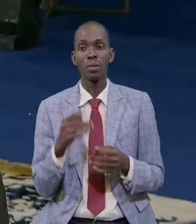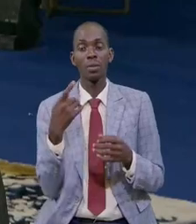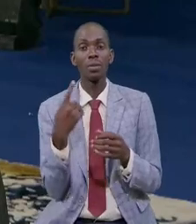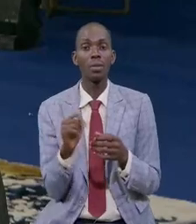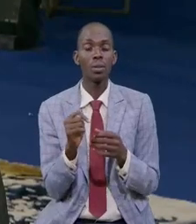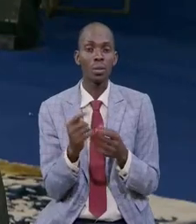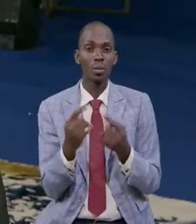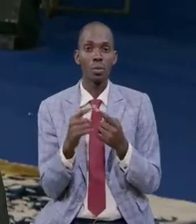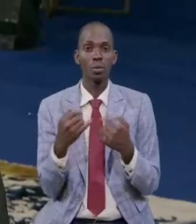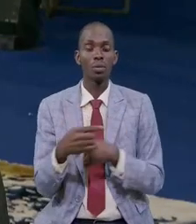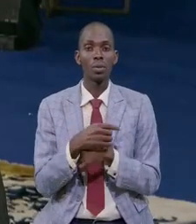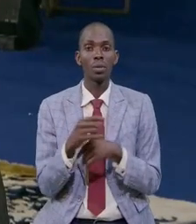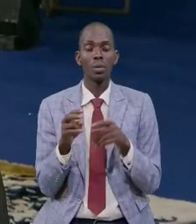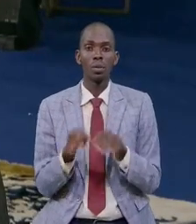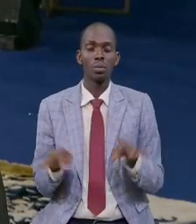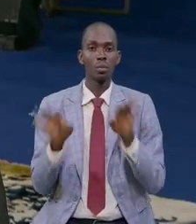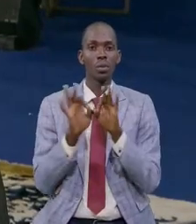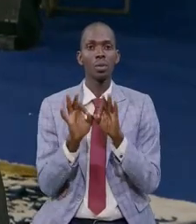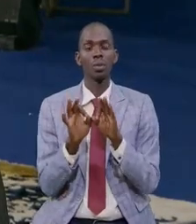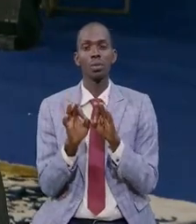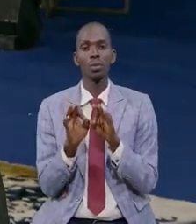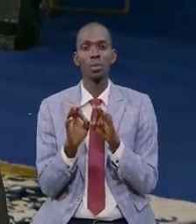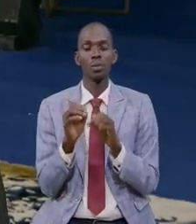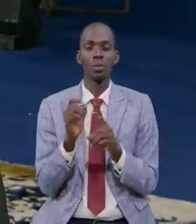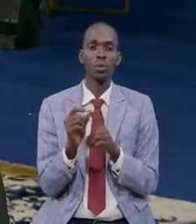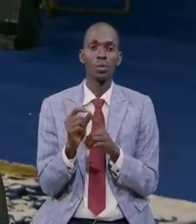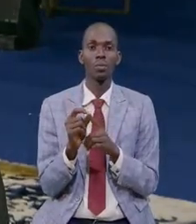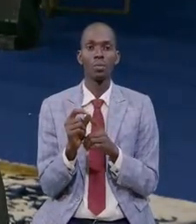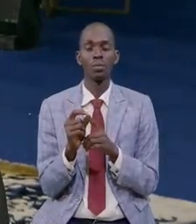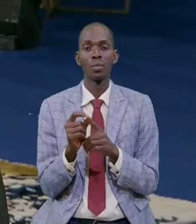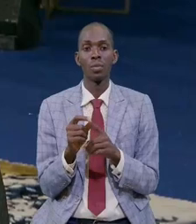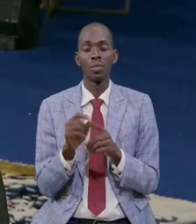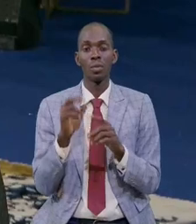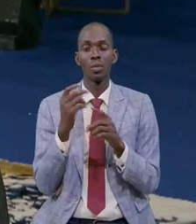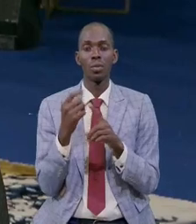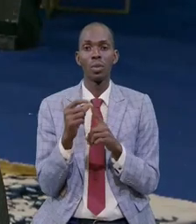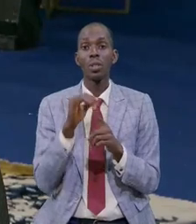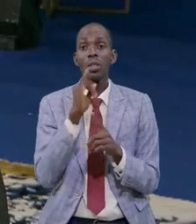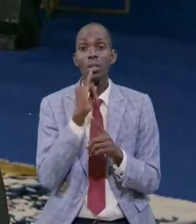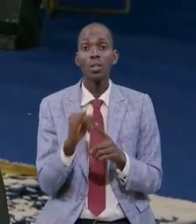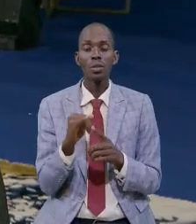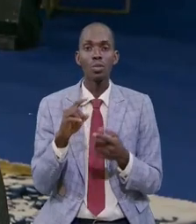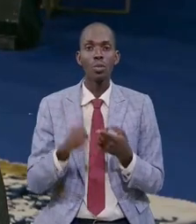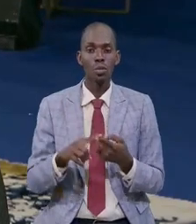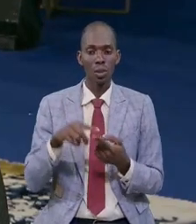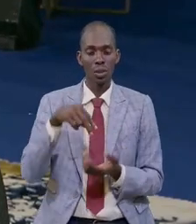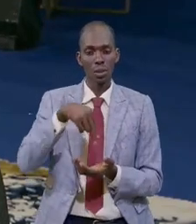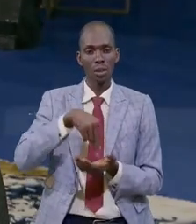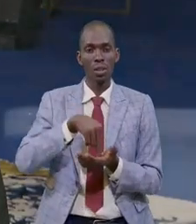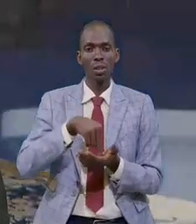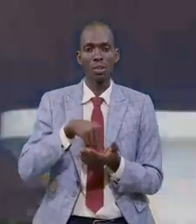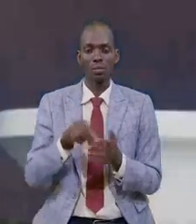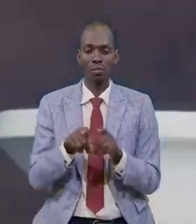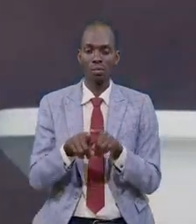aujourd'hui le mot important le mot c'est se distinguer